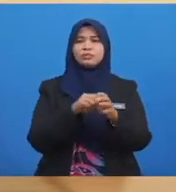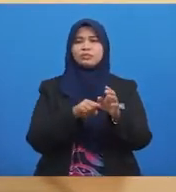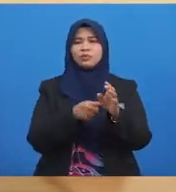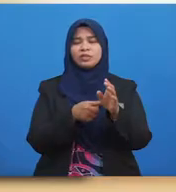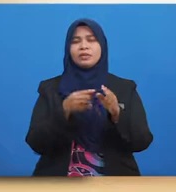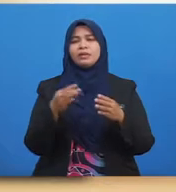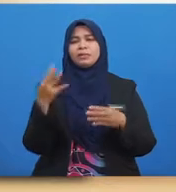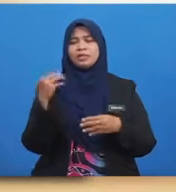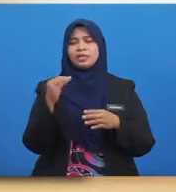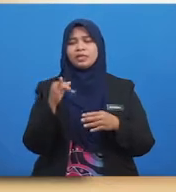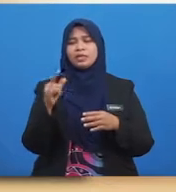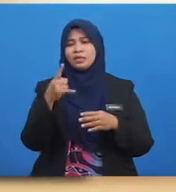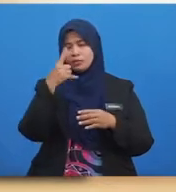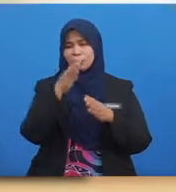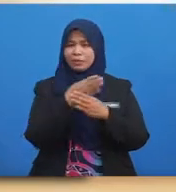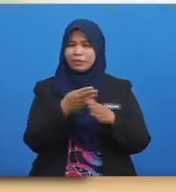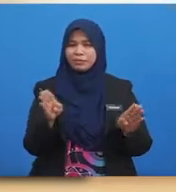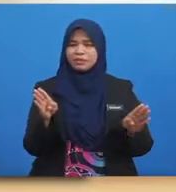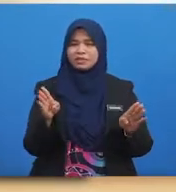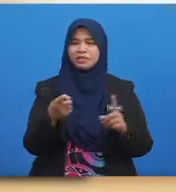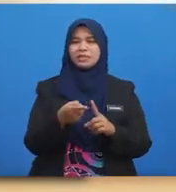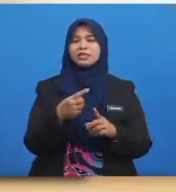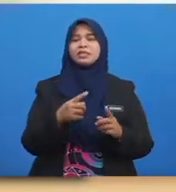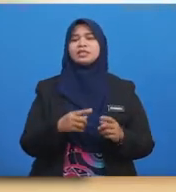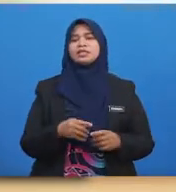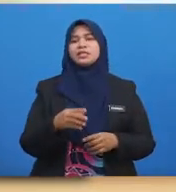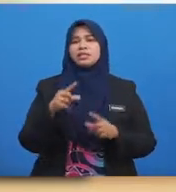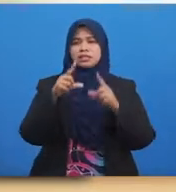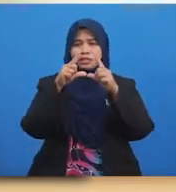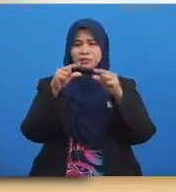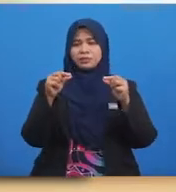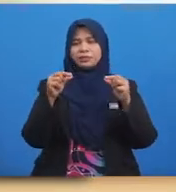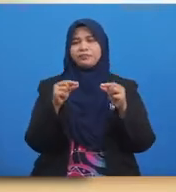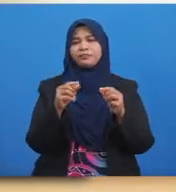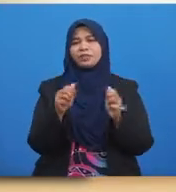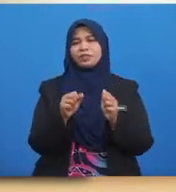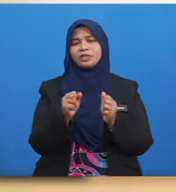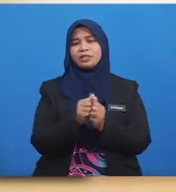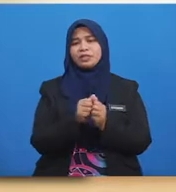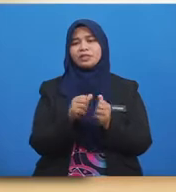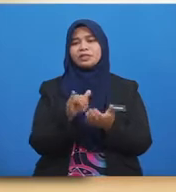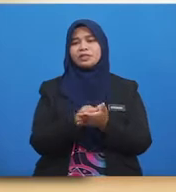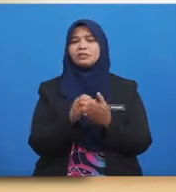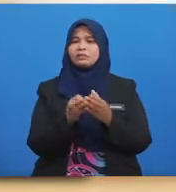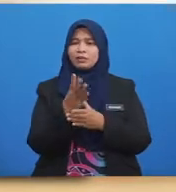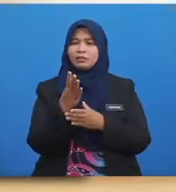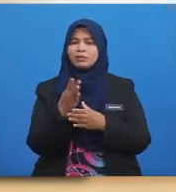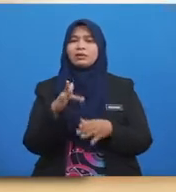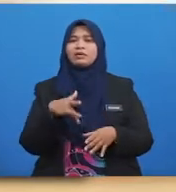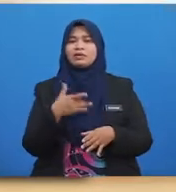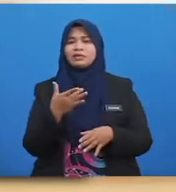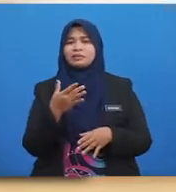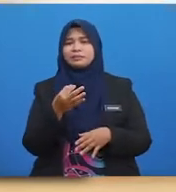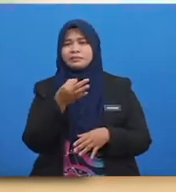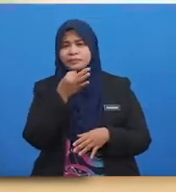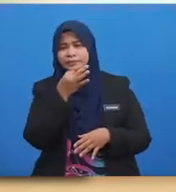Jepun. Dengan itu, timbul rasa curiga pihak British mengenai tujuan sebenar pihak